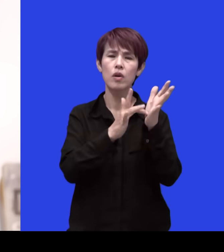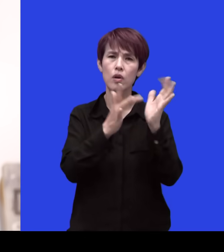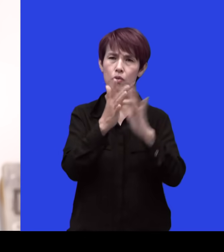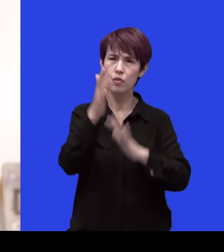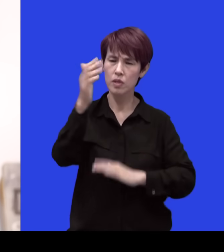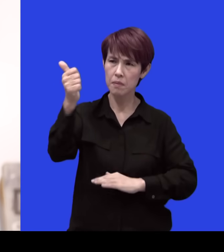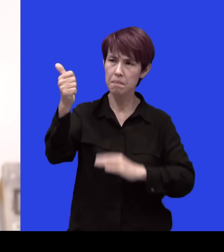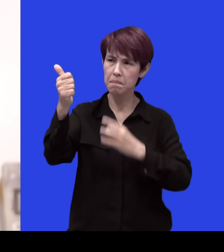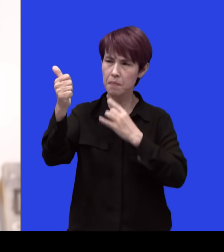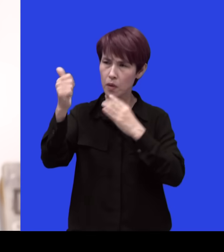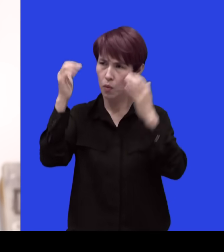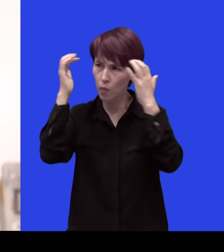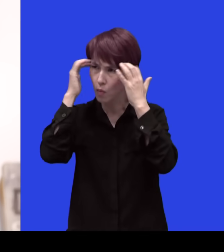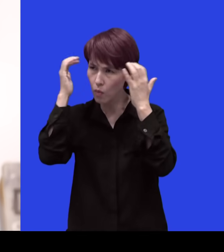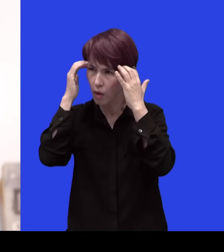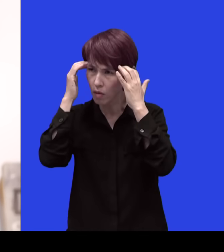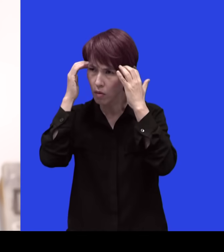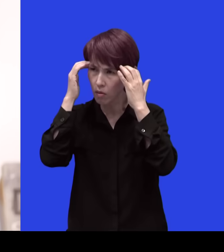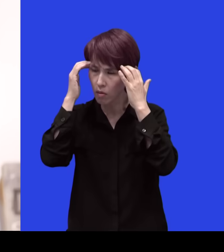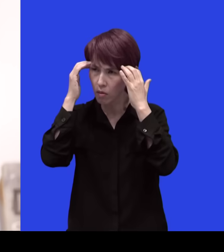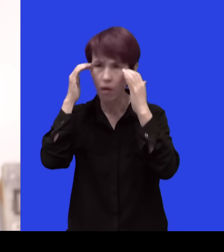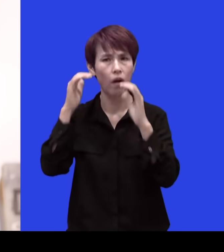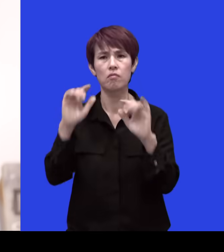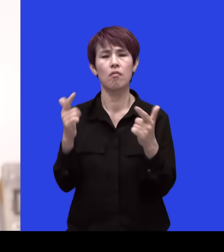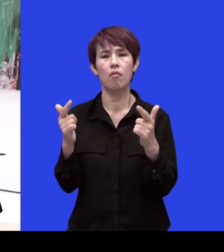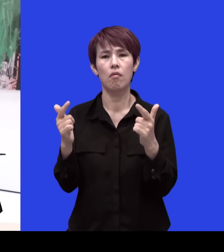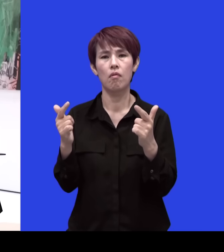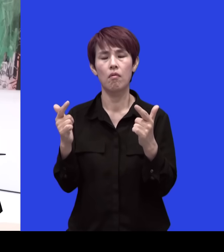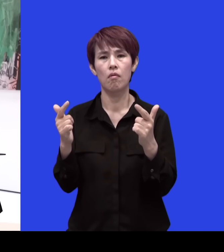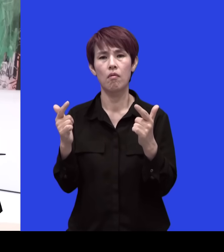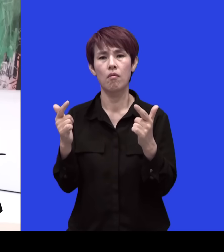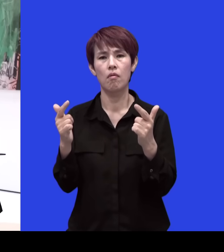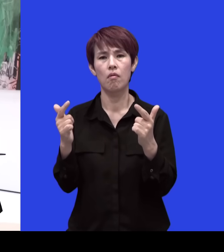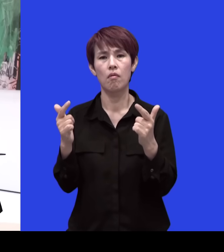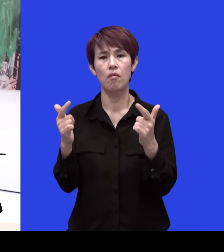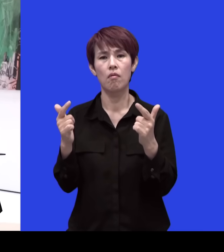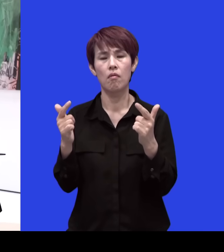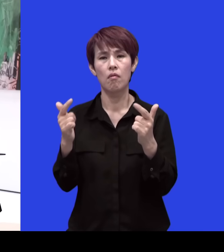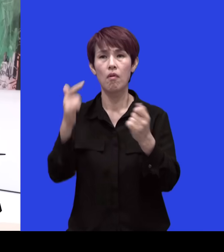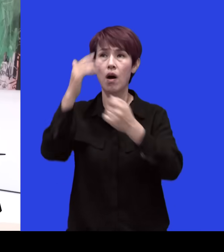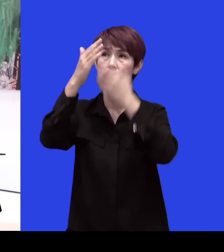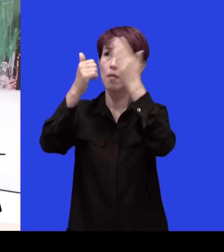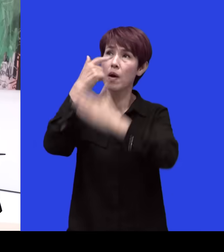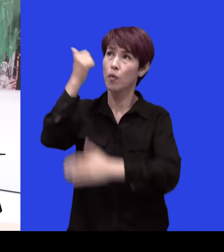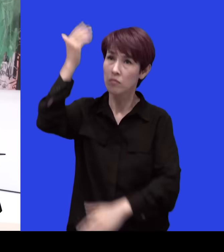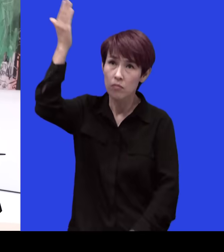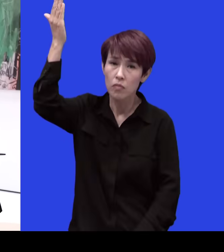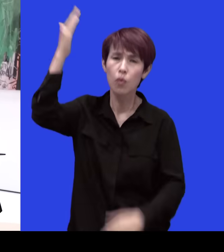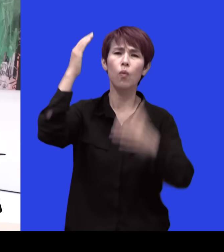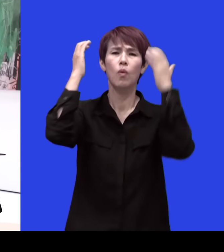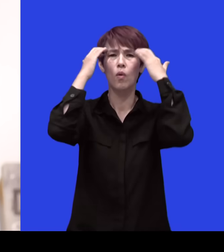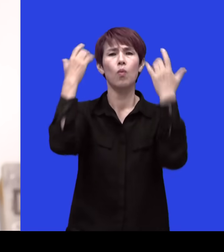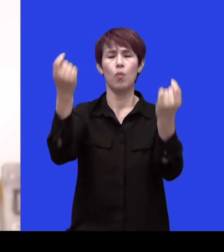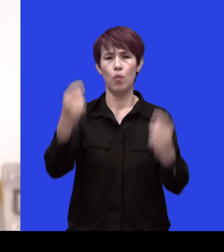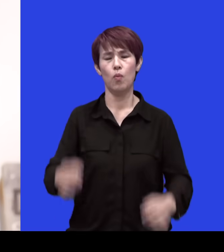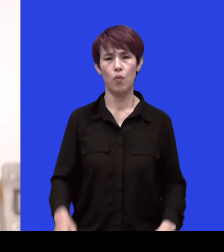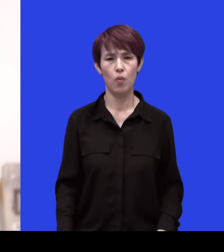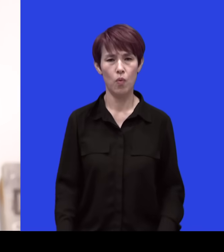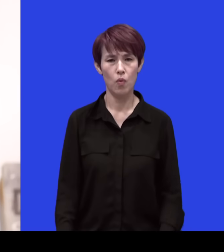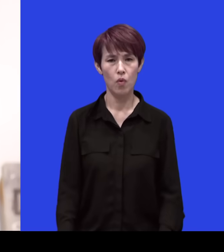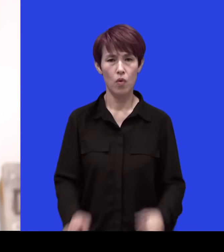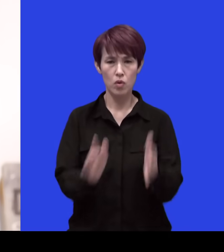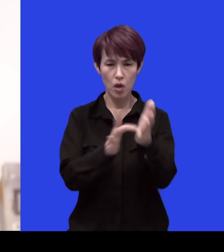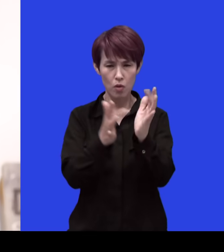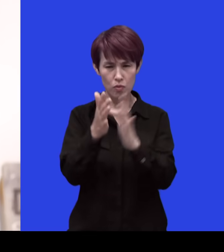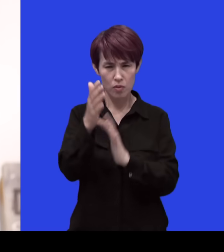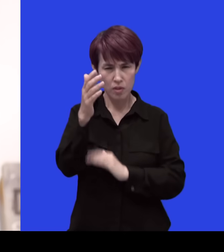예수님만 고난 당하신 것이 아니고 네. 아버지가 고난 당하셨더라고. 어. 예. 하나님 아버지가. 예. 나